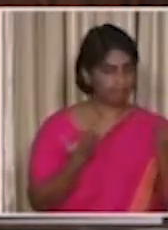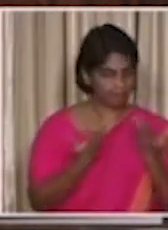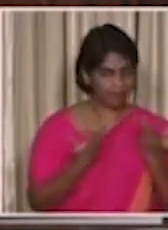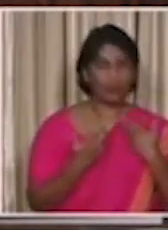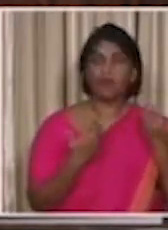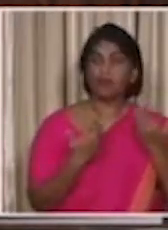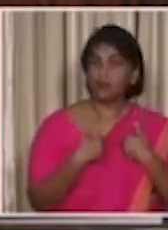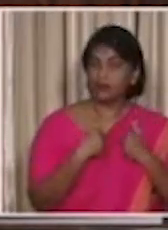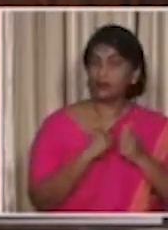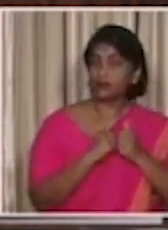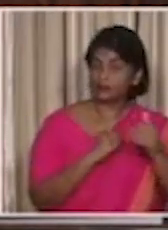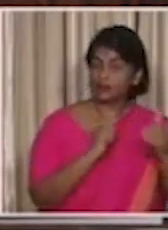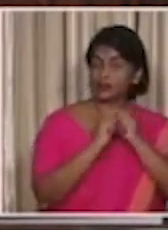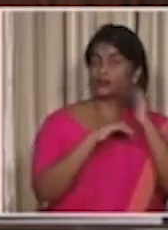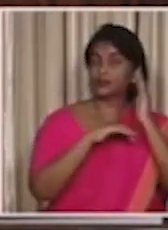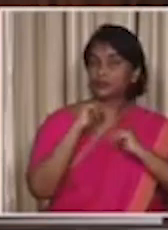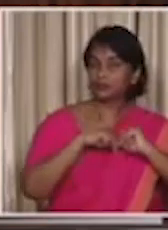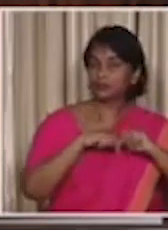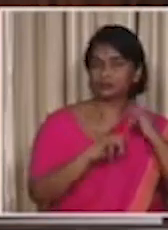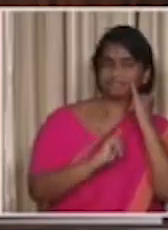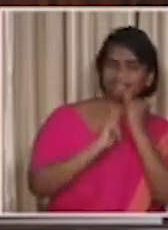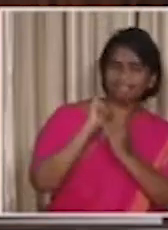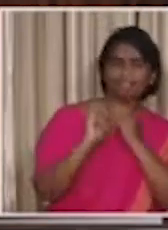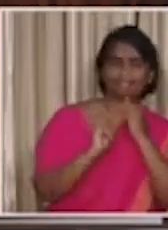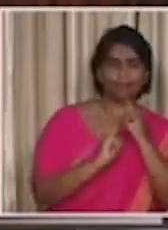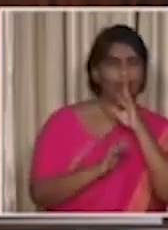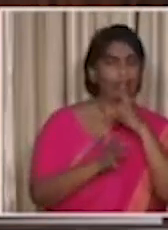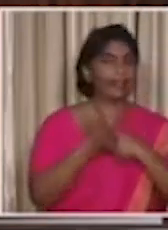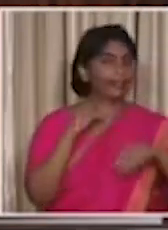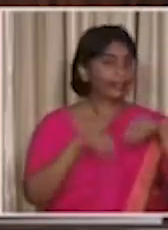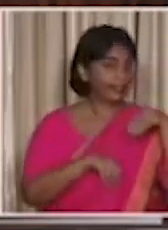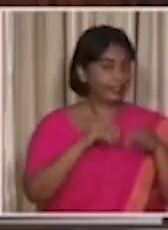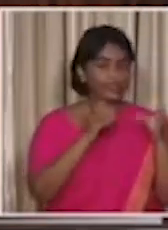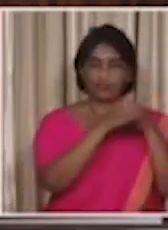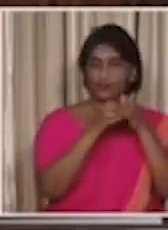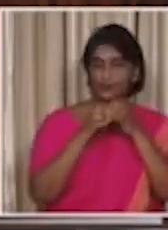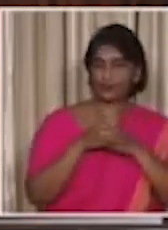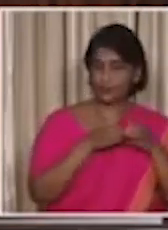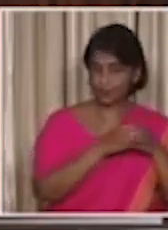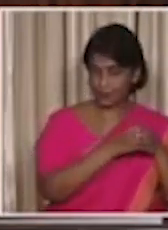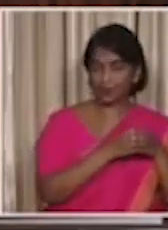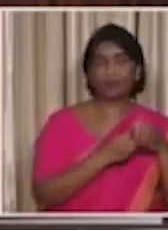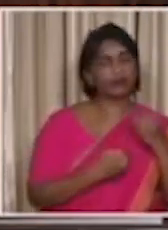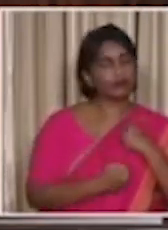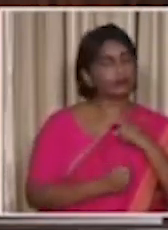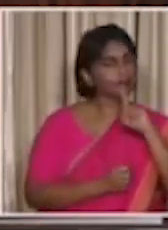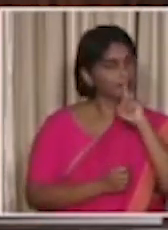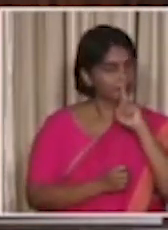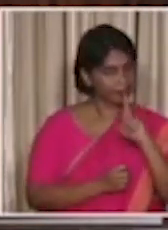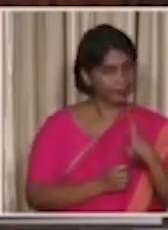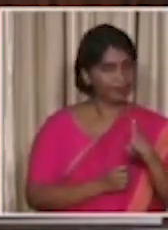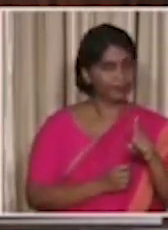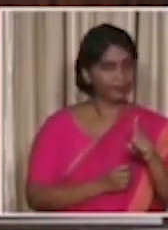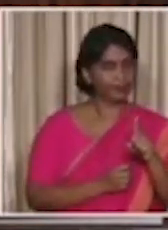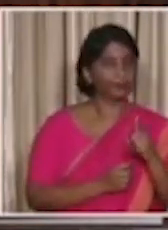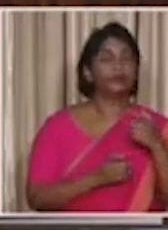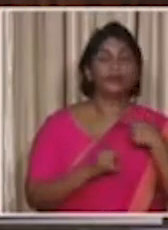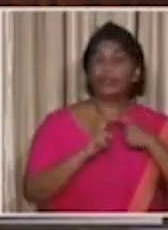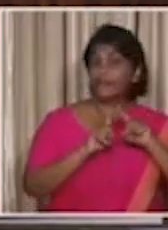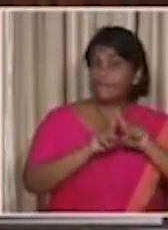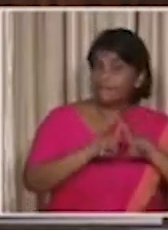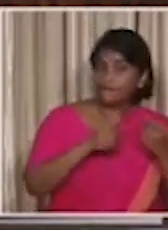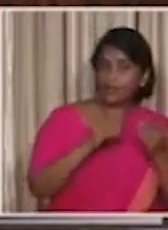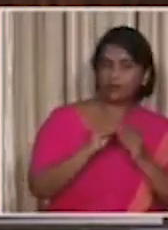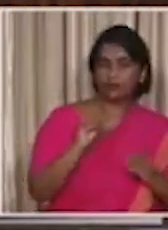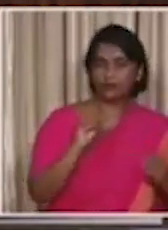අප යන ගමන් මඟ විවේචනය කරන දේශපාලන පක්ෂවලින් මම ඉල්ලා සිටින්නේ වෙනත්